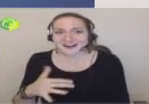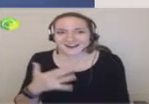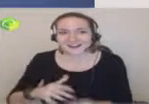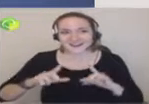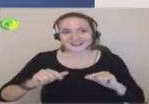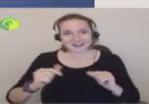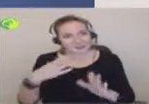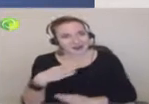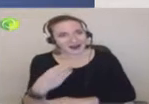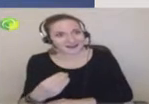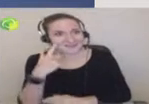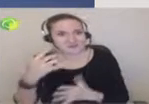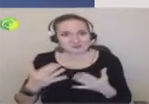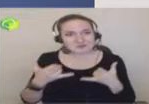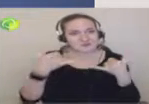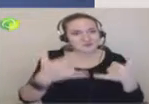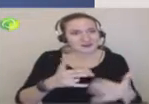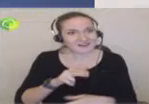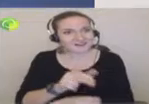et à remettre un prix. Et j'étais